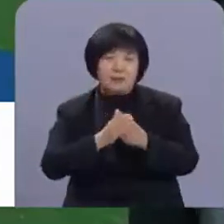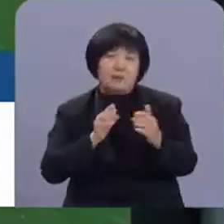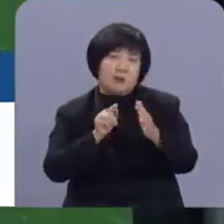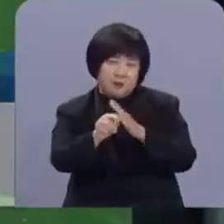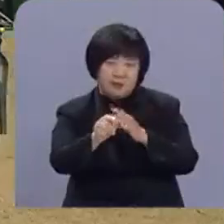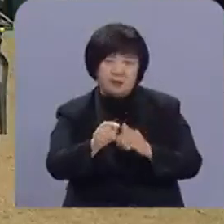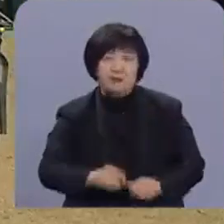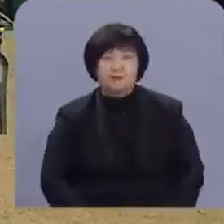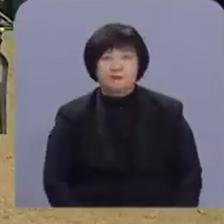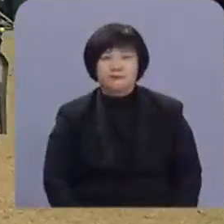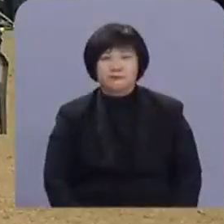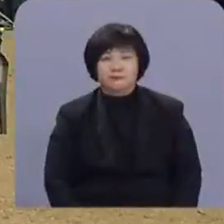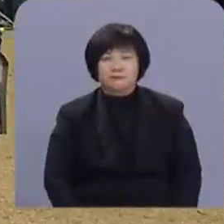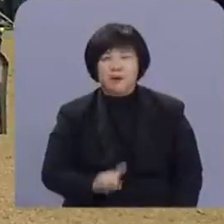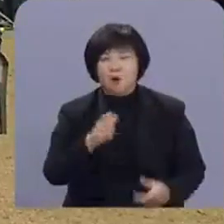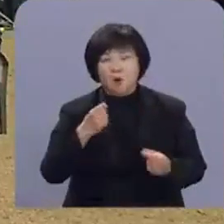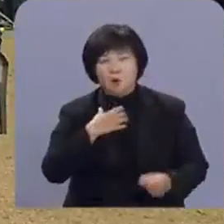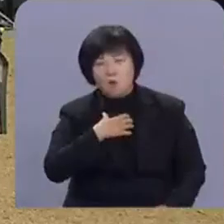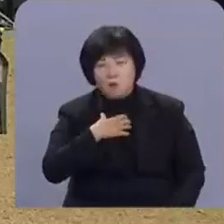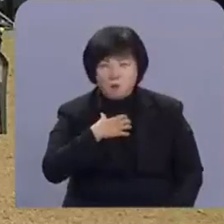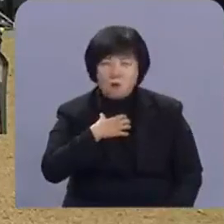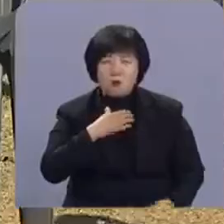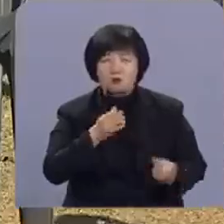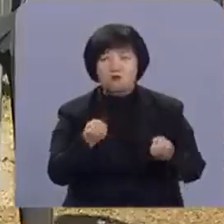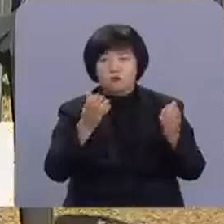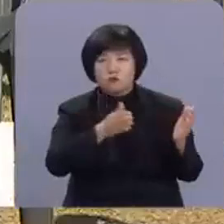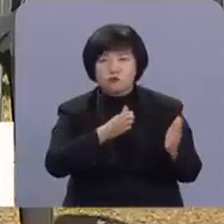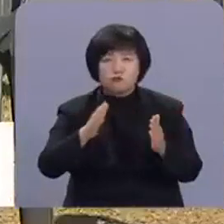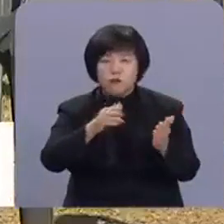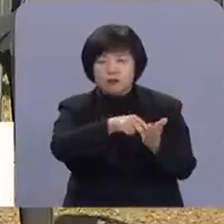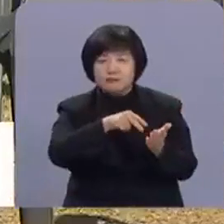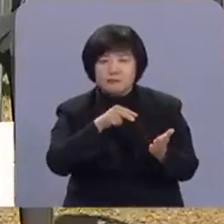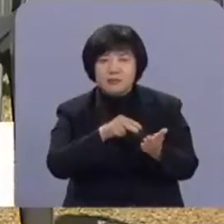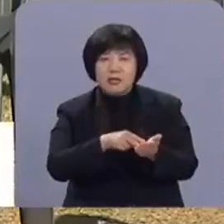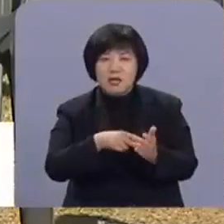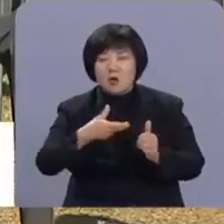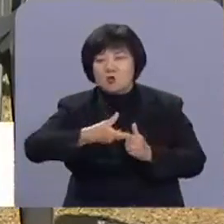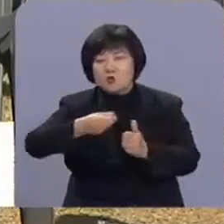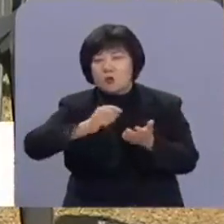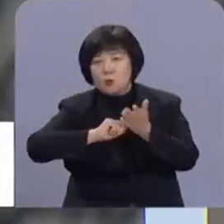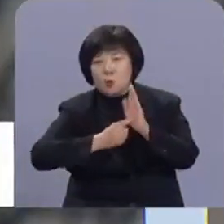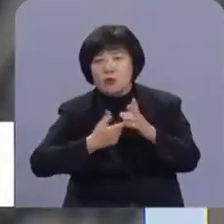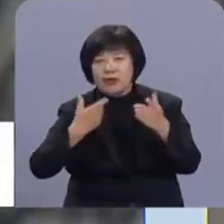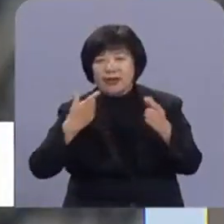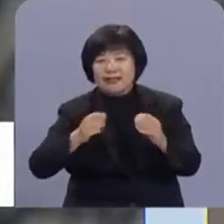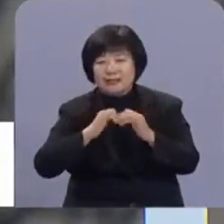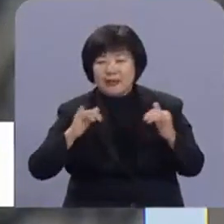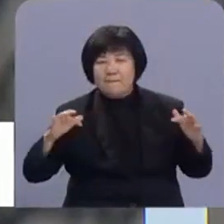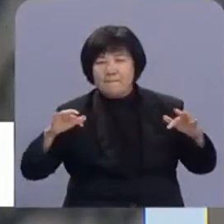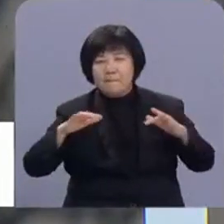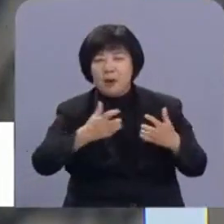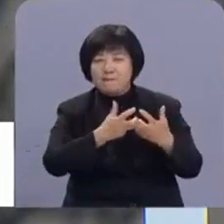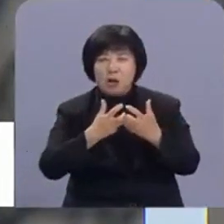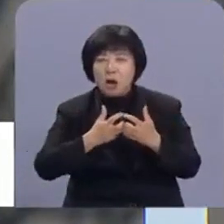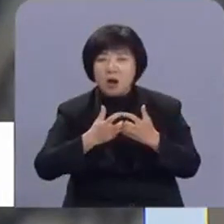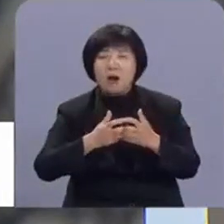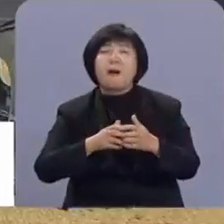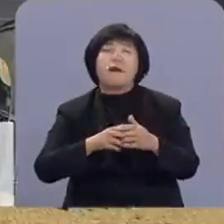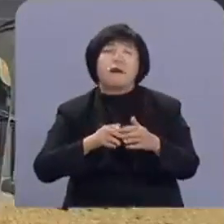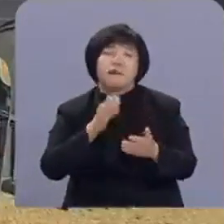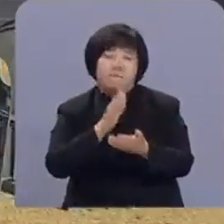됐어요. 이런 우려에 축제를 준비하는 쪽에서도 초대 공연 같이 사람이 많이 모이는 행사는 최대한